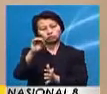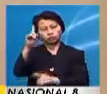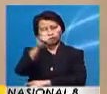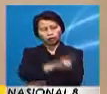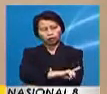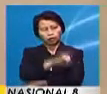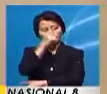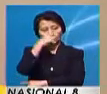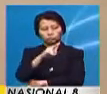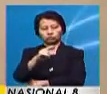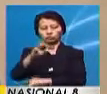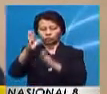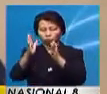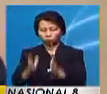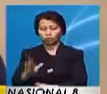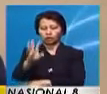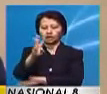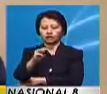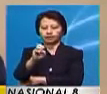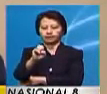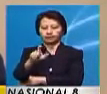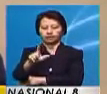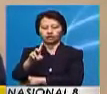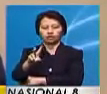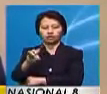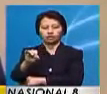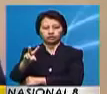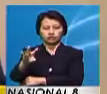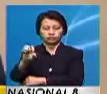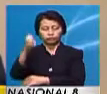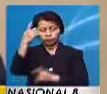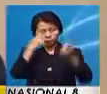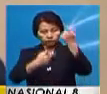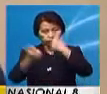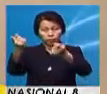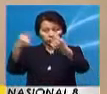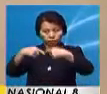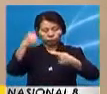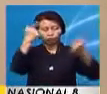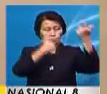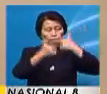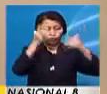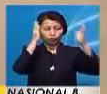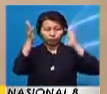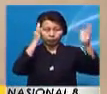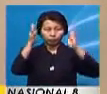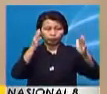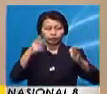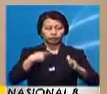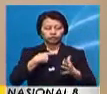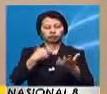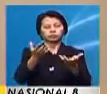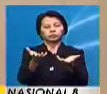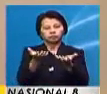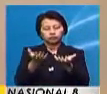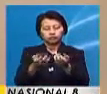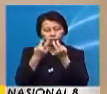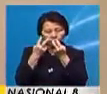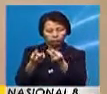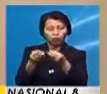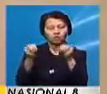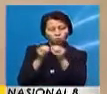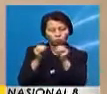for Maldivians to visit Malaysia. This is in line with our desire to see